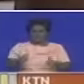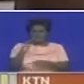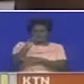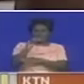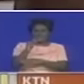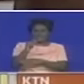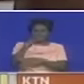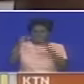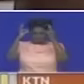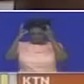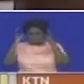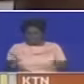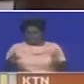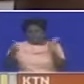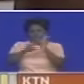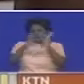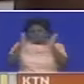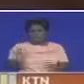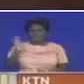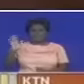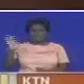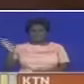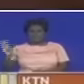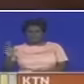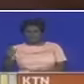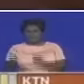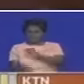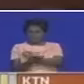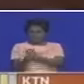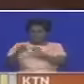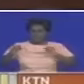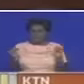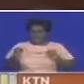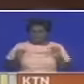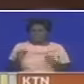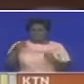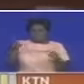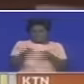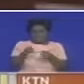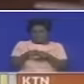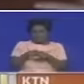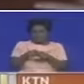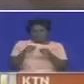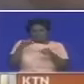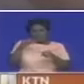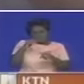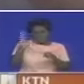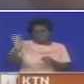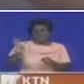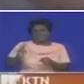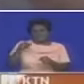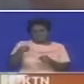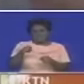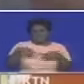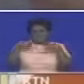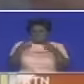Kufuatia kauli hii, wakili wake Barasa Kibe Mungai alieleza kufurahishwa kwake hukuu walitaraji uamuzi wa kesi na mkabili Barasa ulitolewa hii